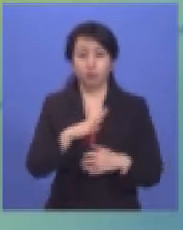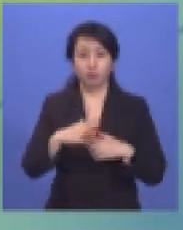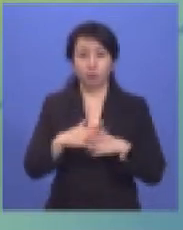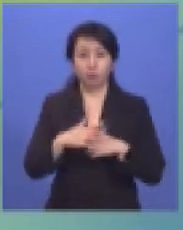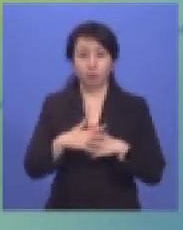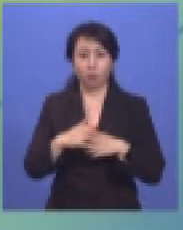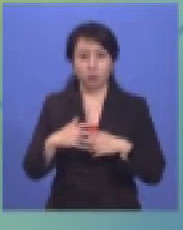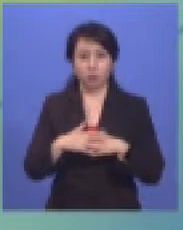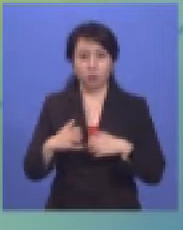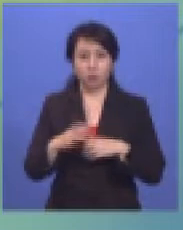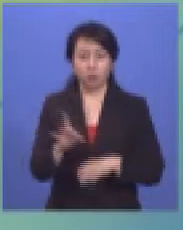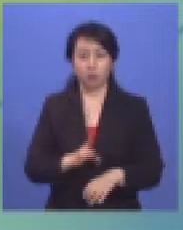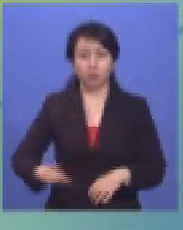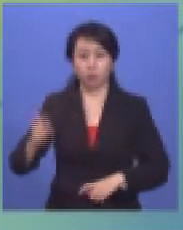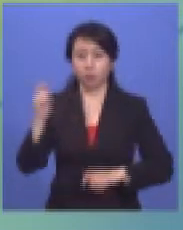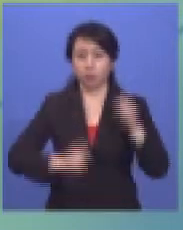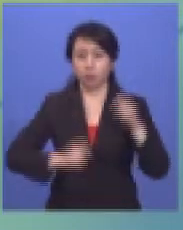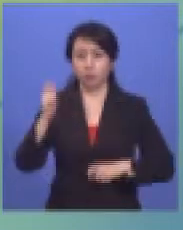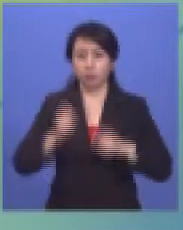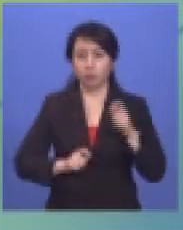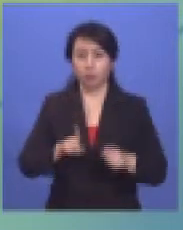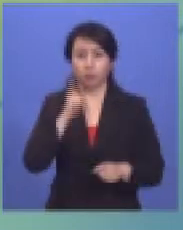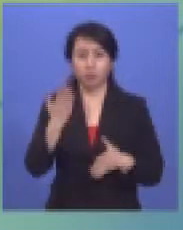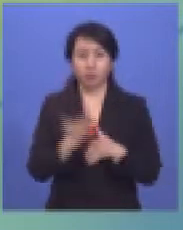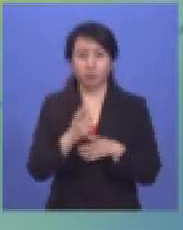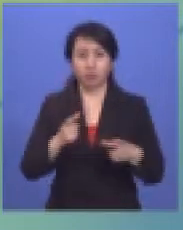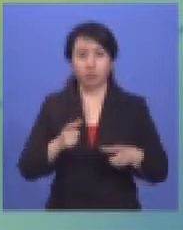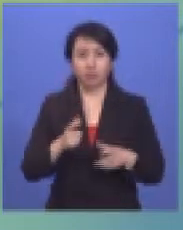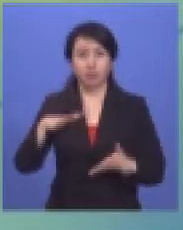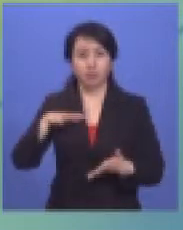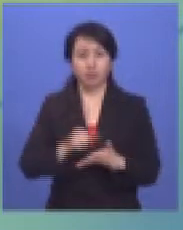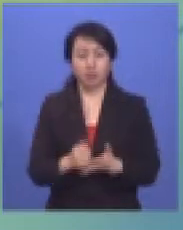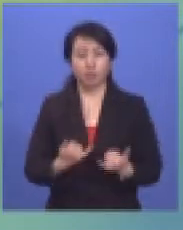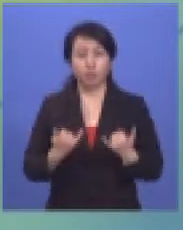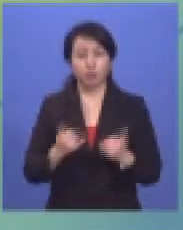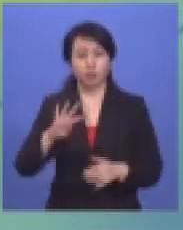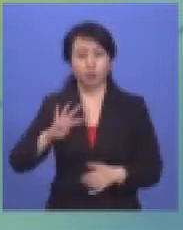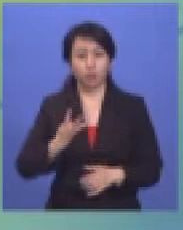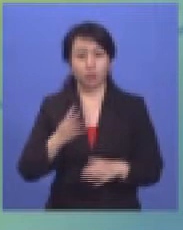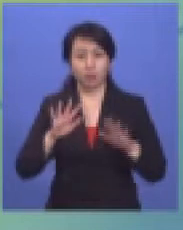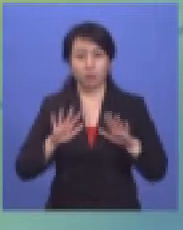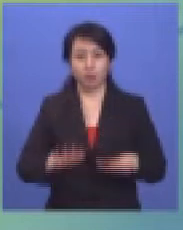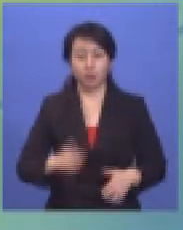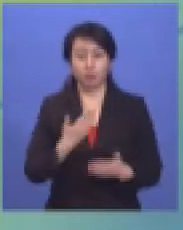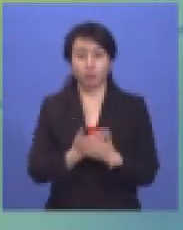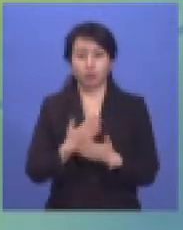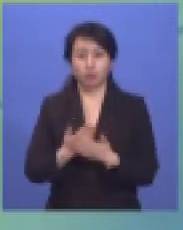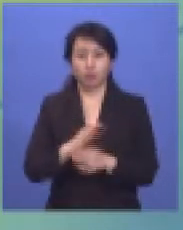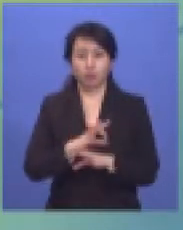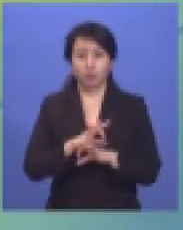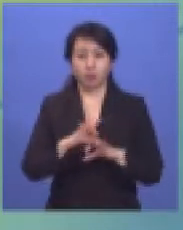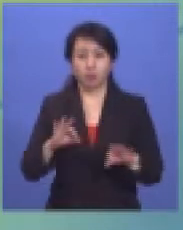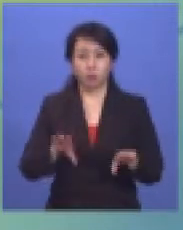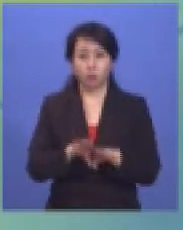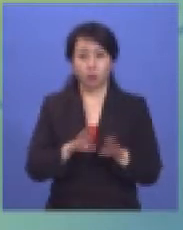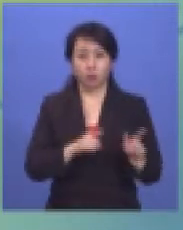в городе Кокшетау республиканском слете «Юный спасатель». Наши земляки заняли почетное 4-е место, продемонстрировав хороший